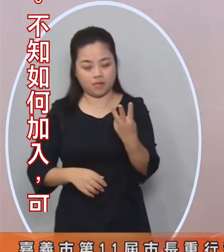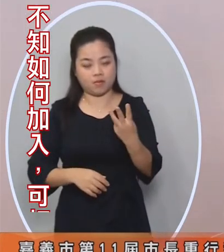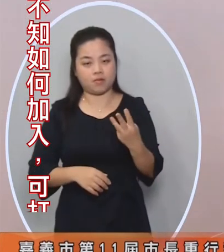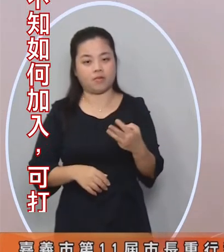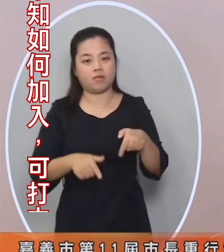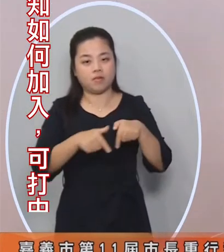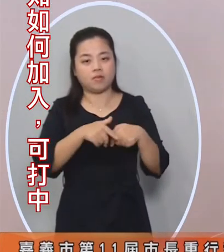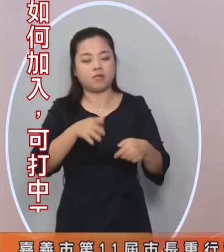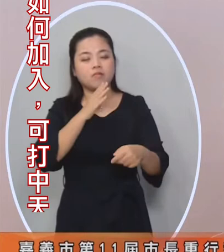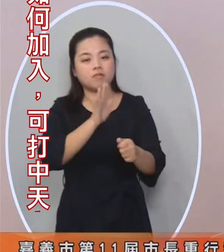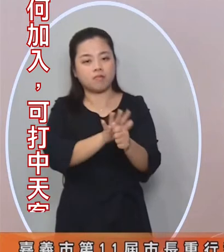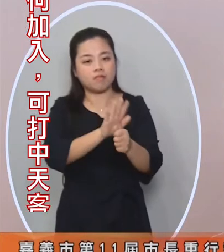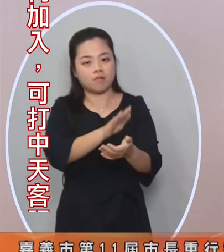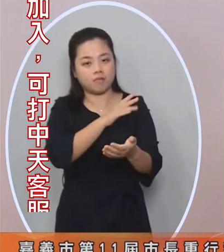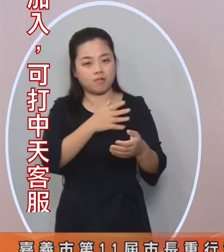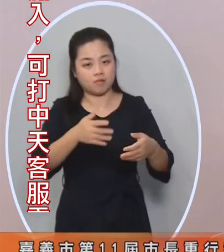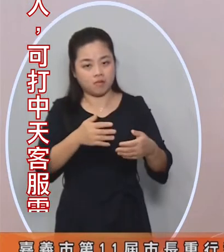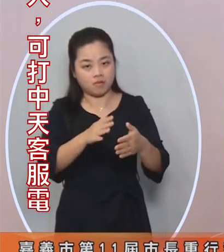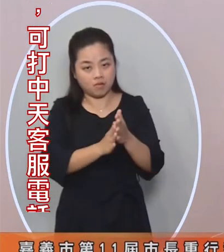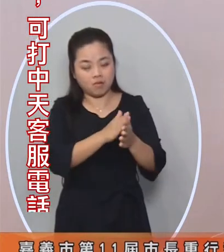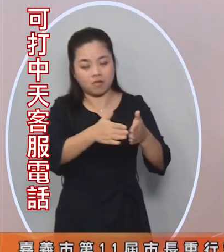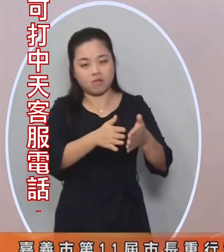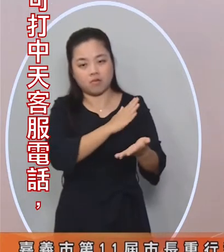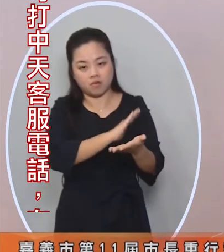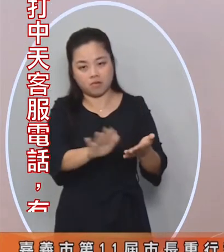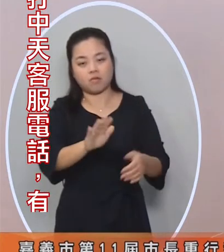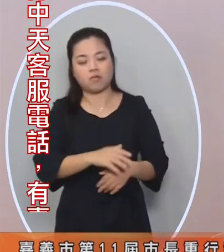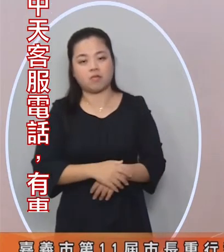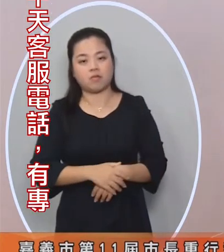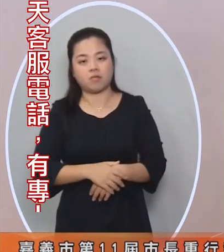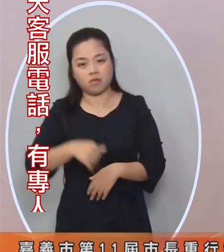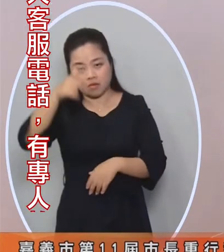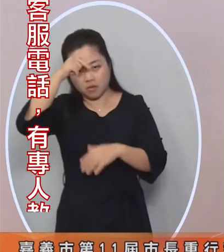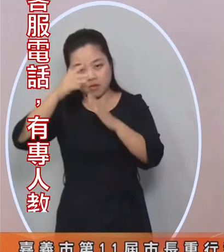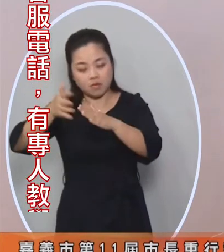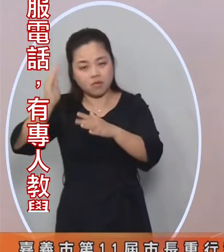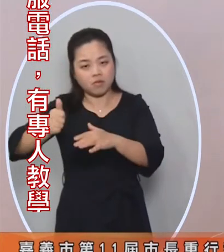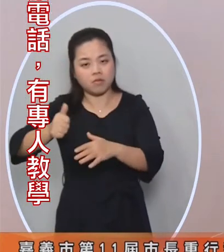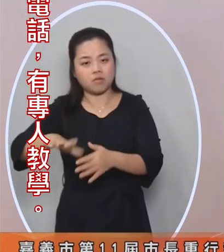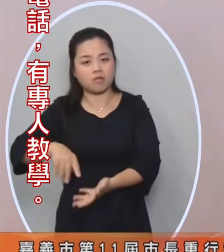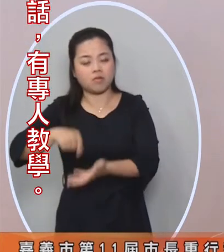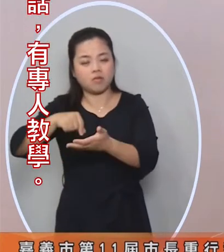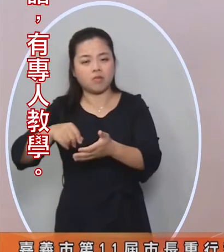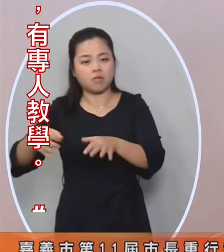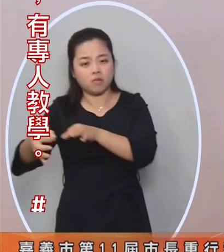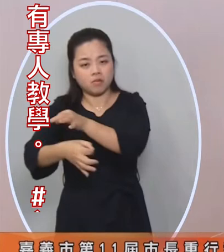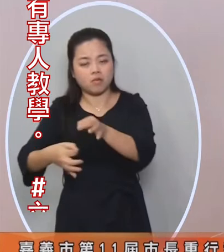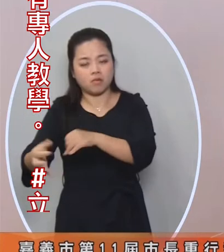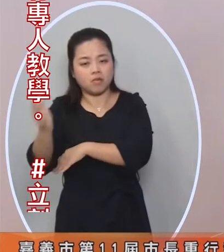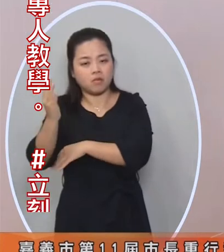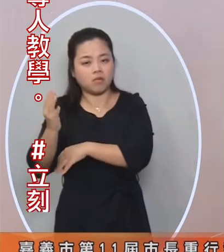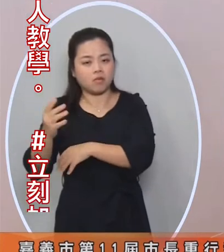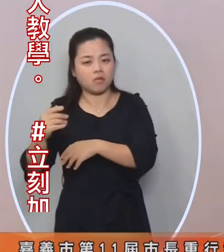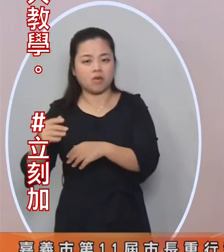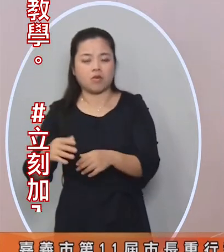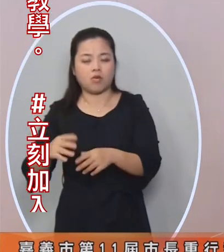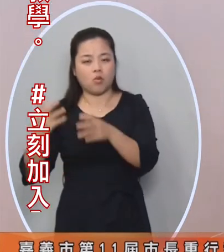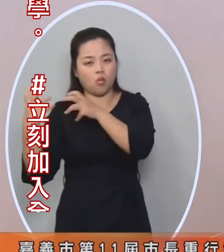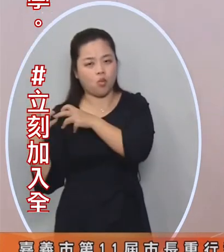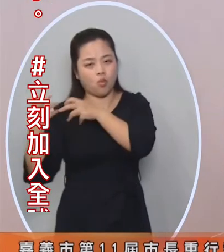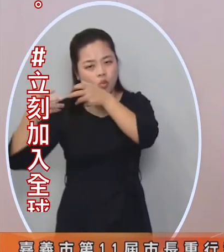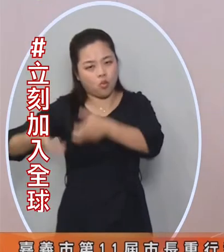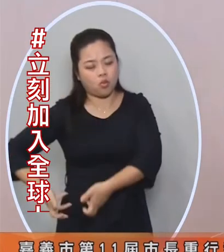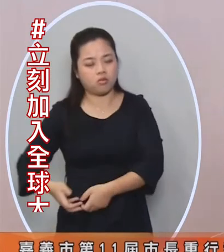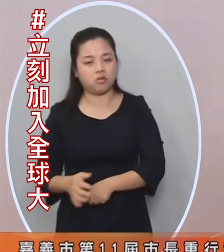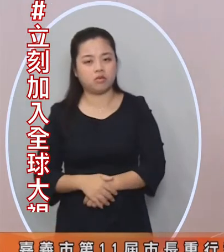决真正民众的需求。那黄敏惠市长讲了说，这个会造成财政负担，这个主计处有限制。我